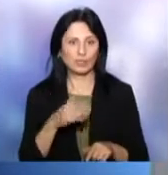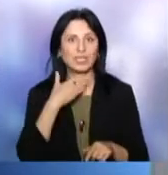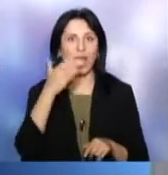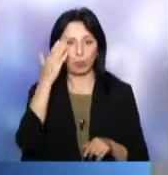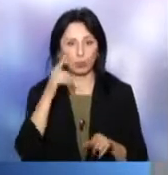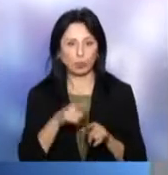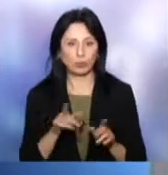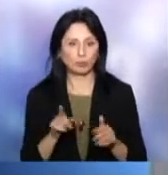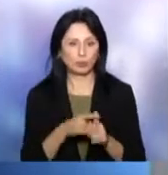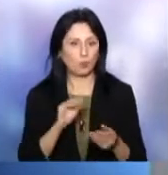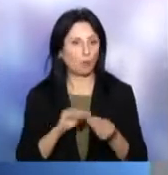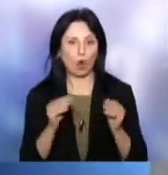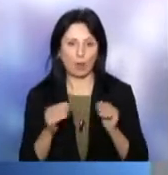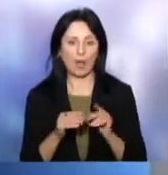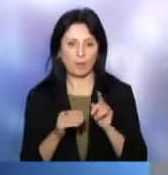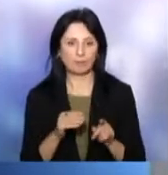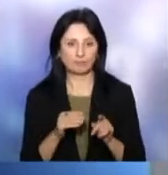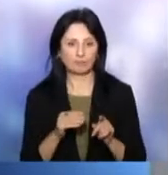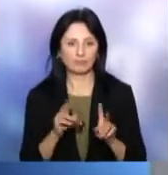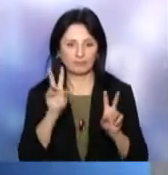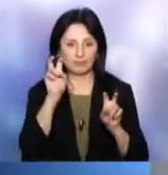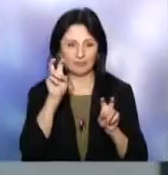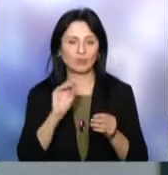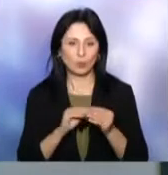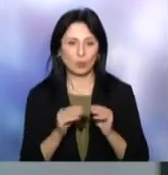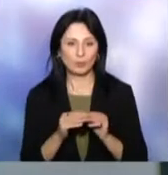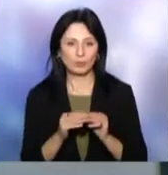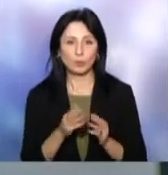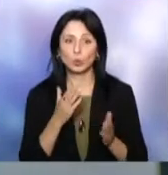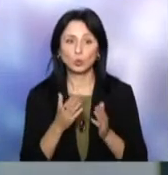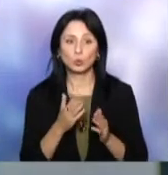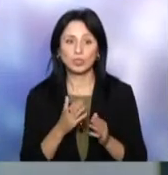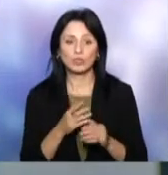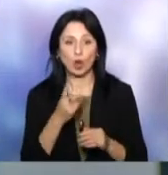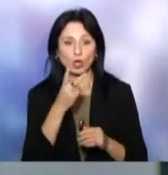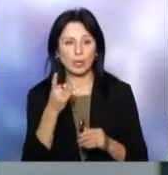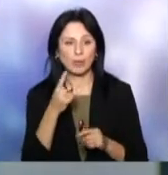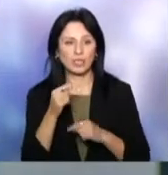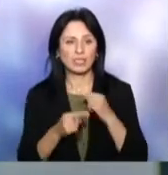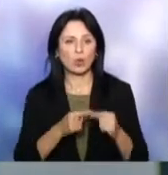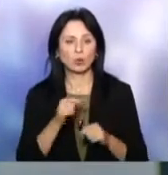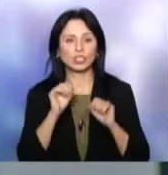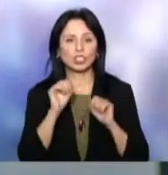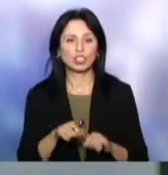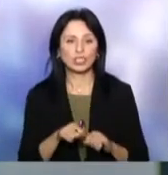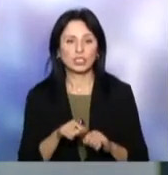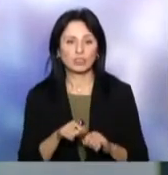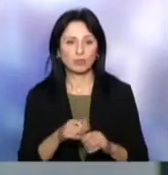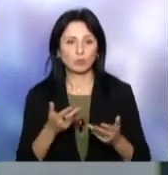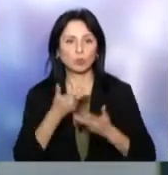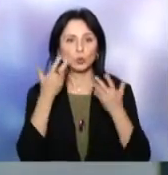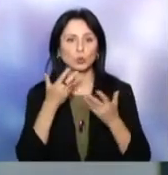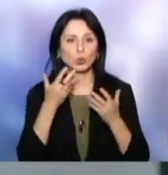ეს პრობლემები, ასე ვთქვათ, ჭყალებში შეიძლება ჩავსვათ, თუმცა 21 საუკუნეში შეიძლება საკმაოდ